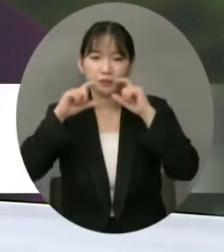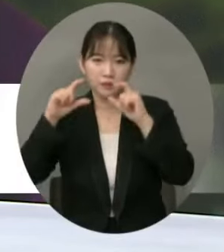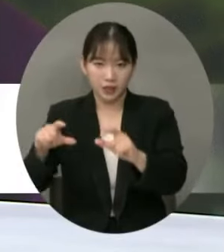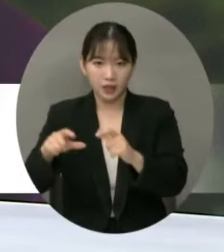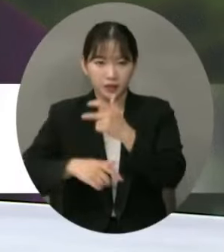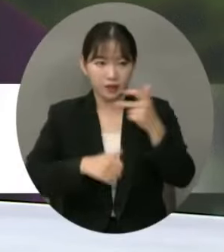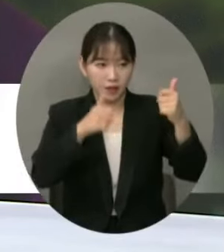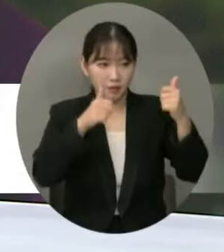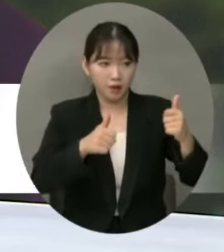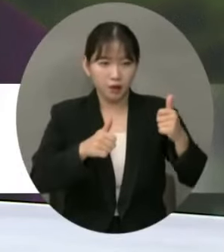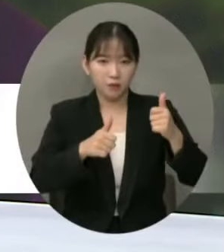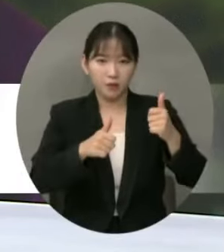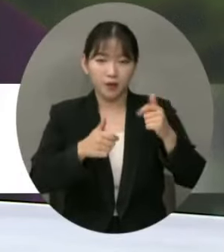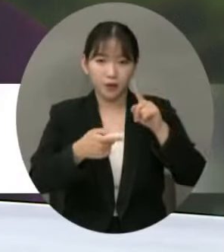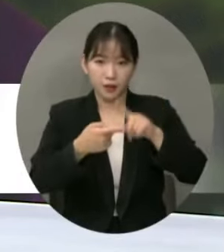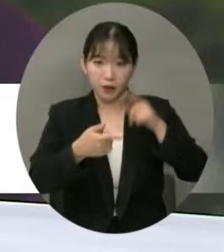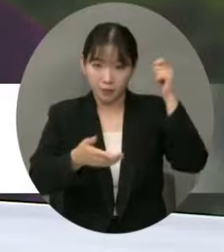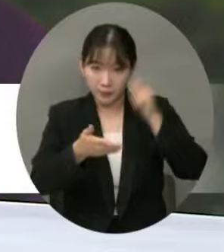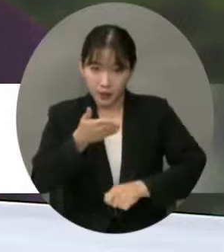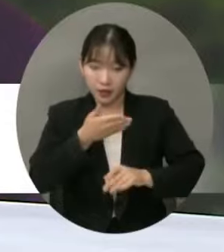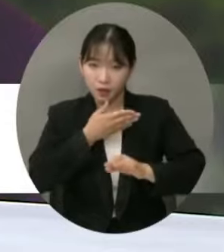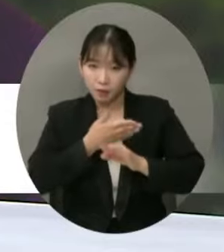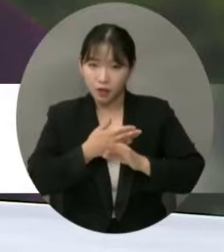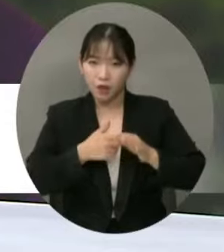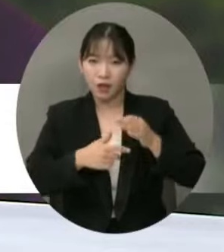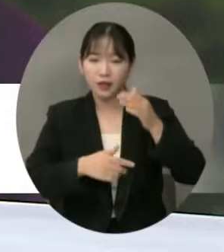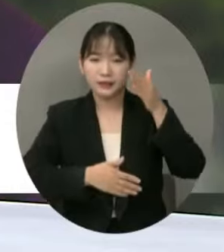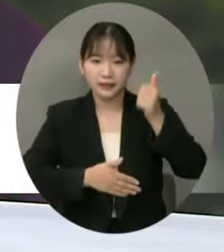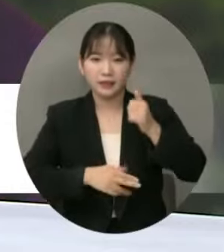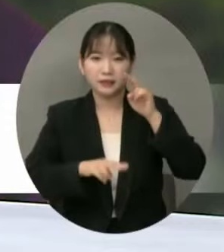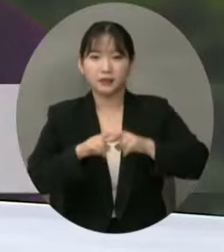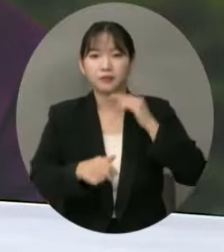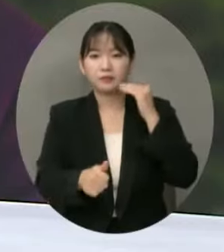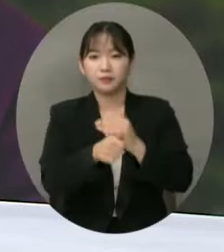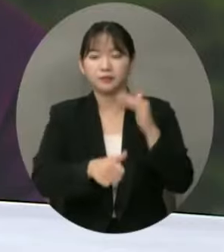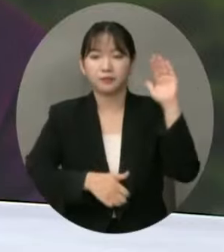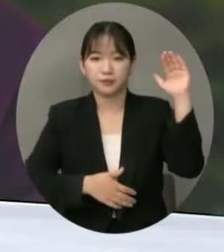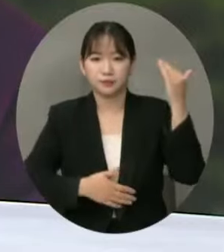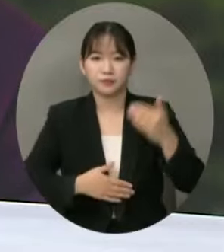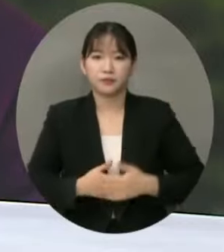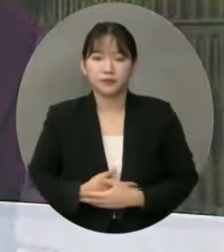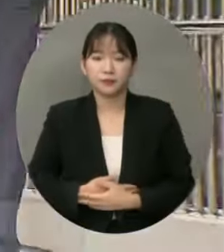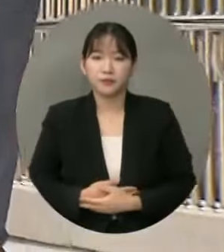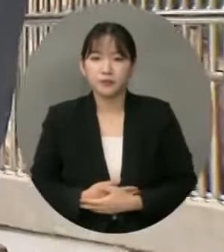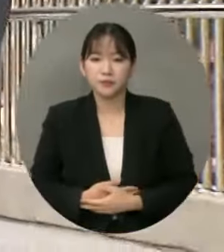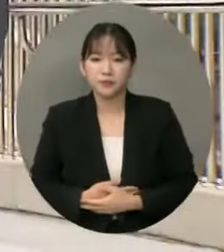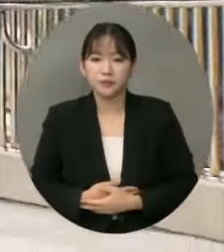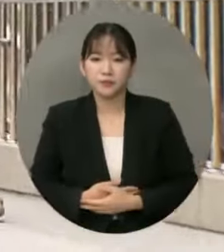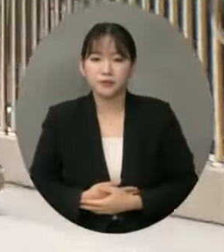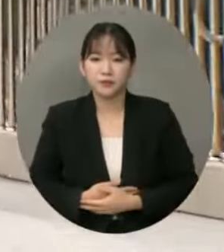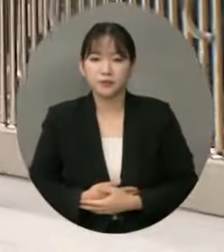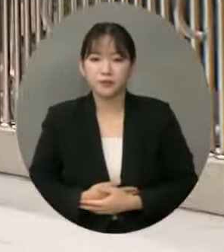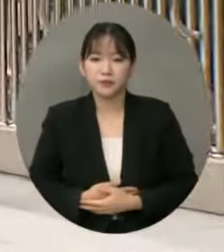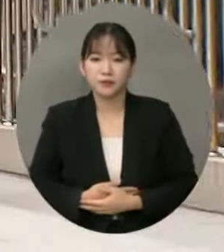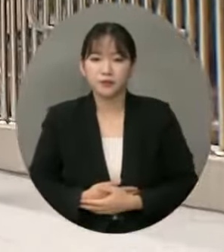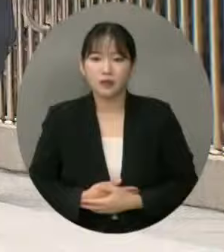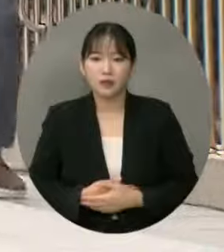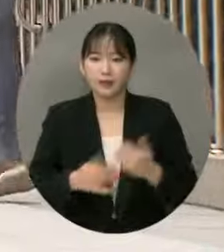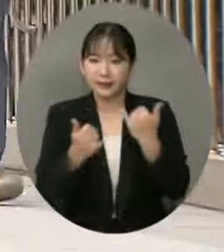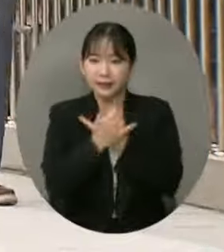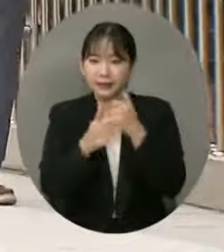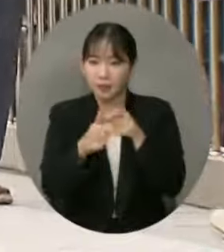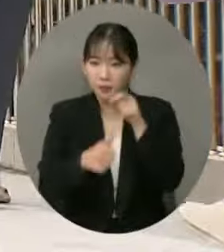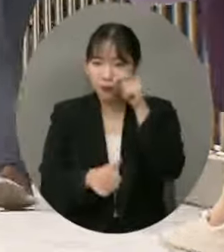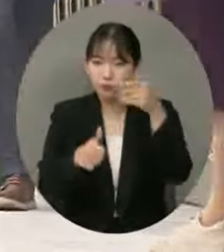대법원에서 형이 최종 확정될 경우 군수직을 잃게 됩니다 신광하 기자입니다 친인척